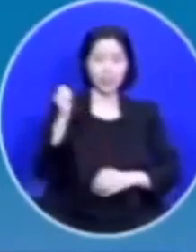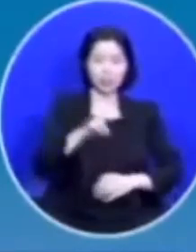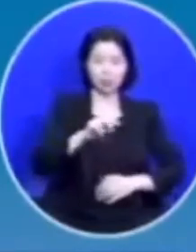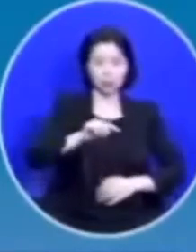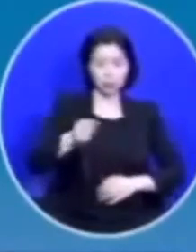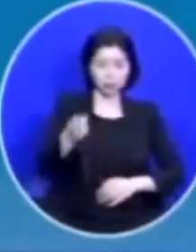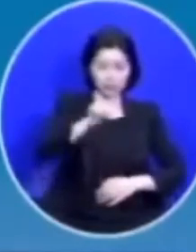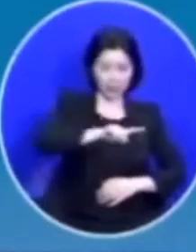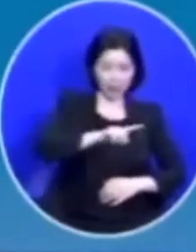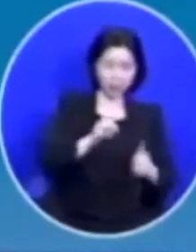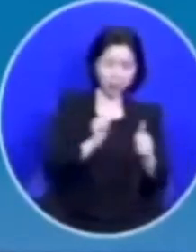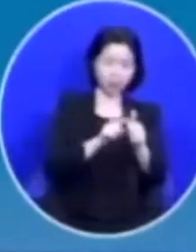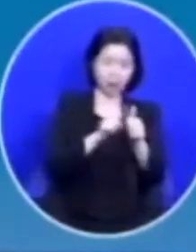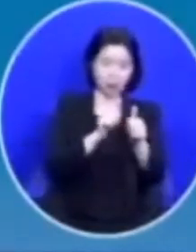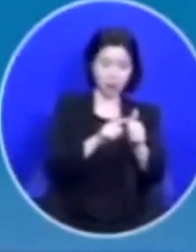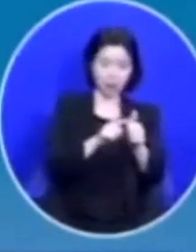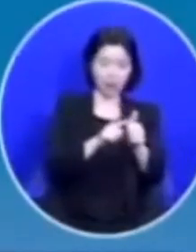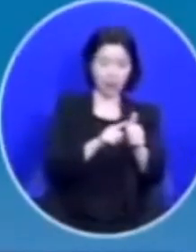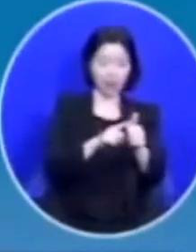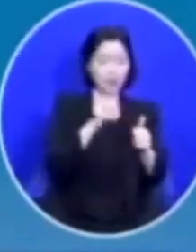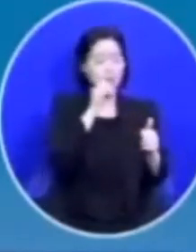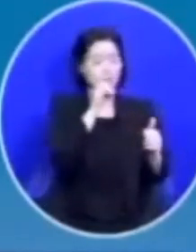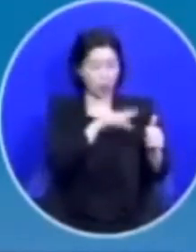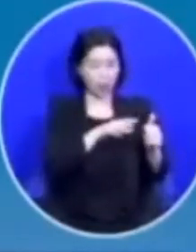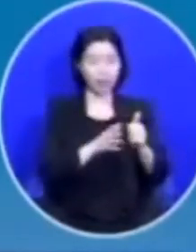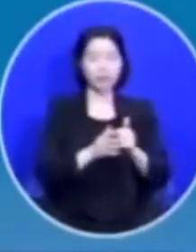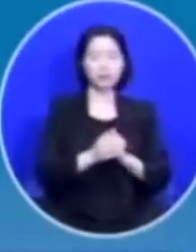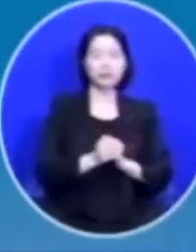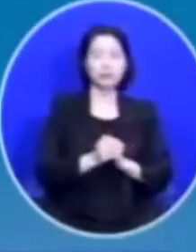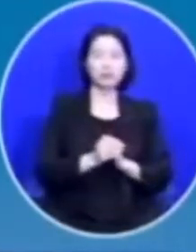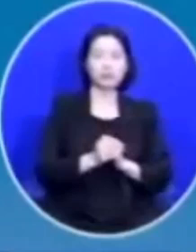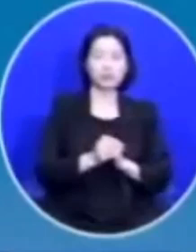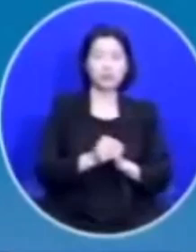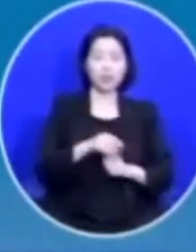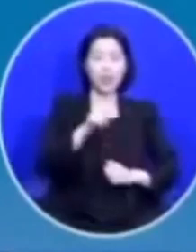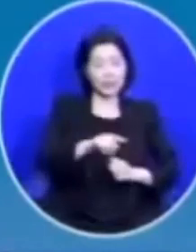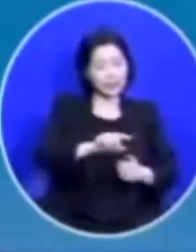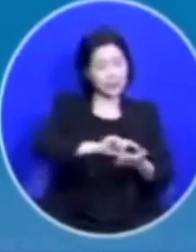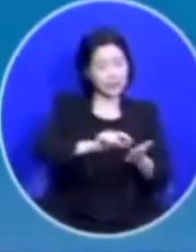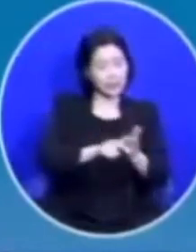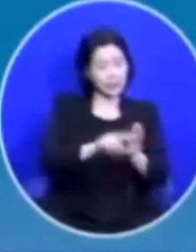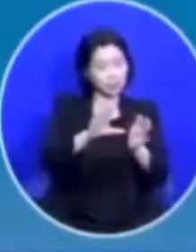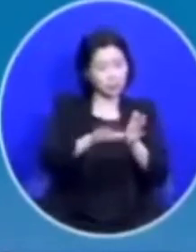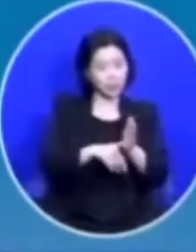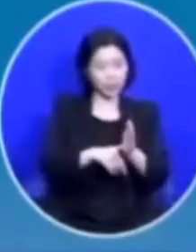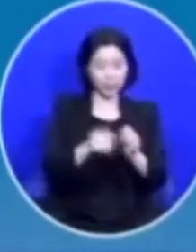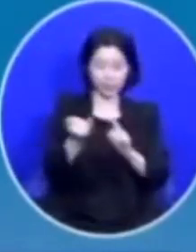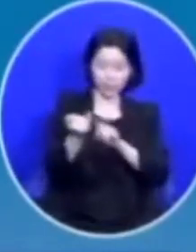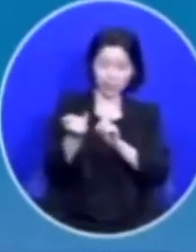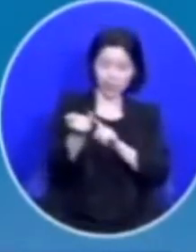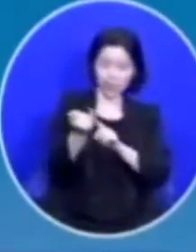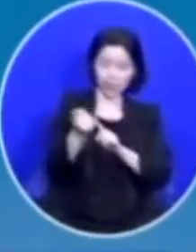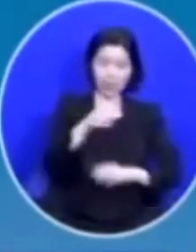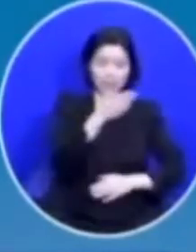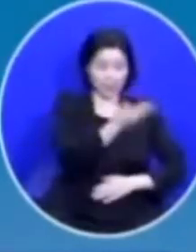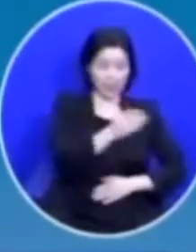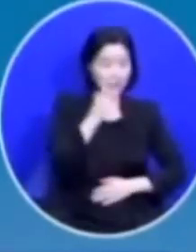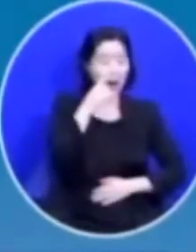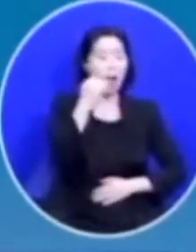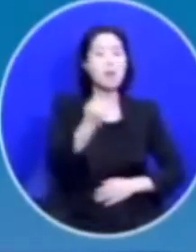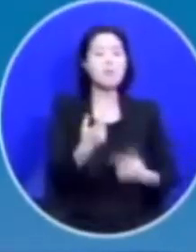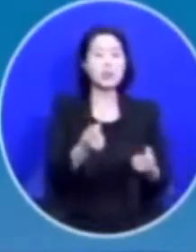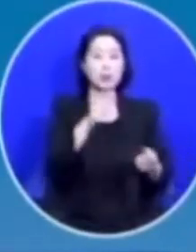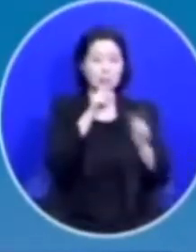황홀해 하는 신랑에게 또 이야기를 합니다 그즈음 안에는 당신 엄마처럼 말하기 시작할